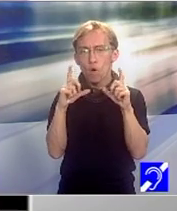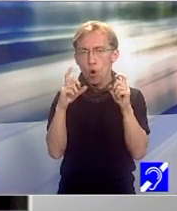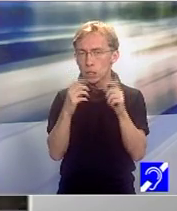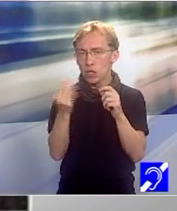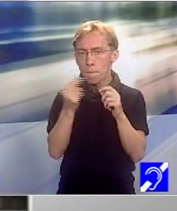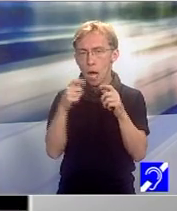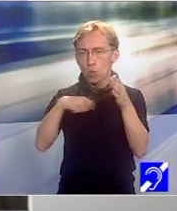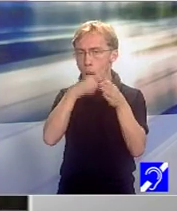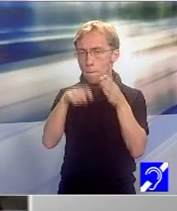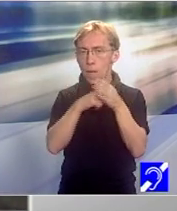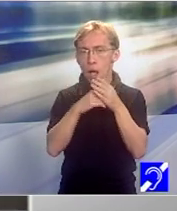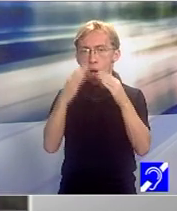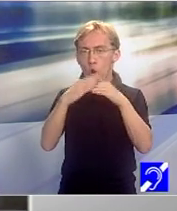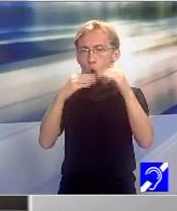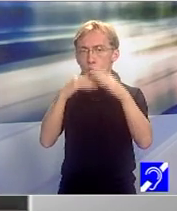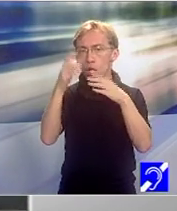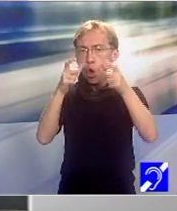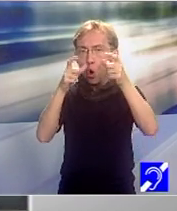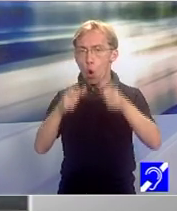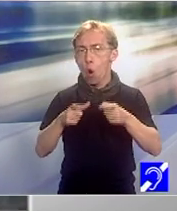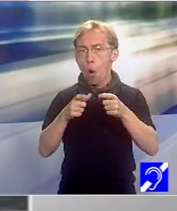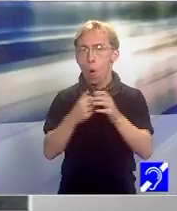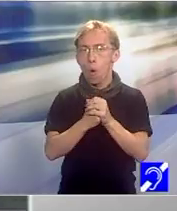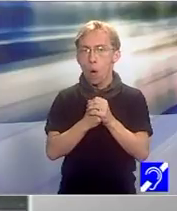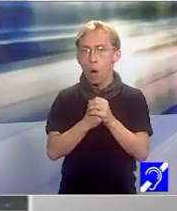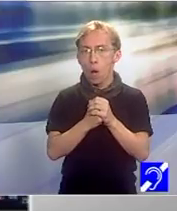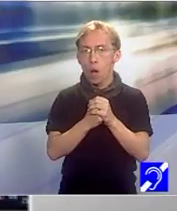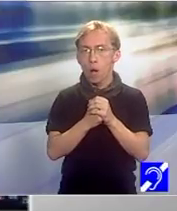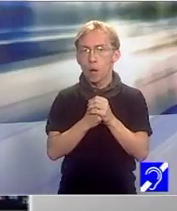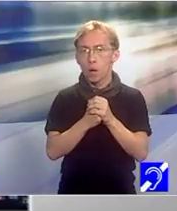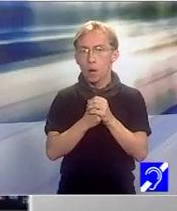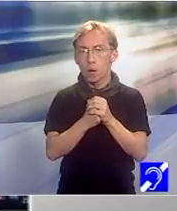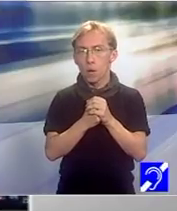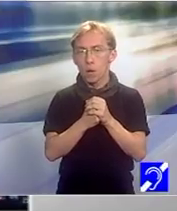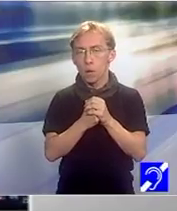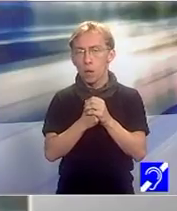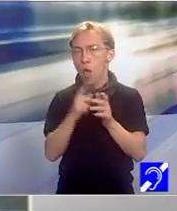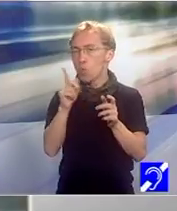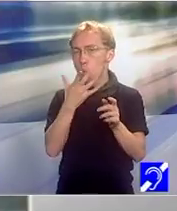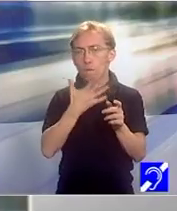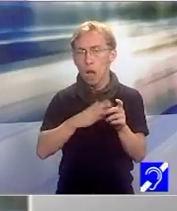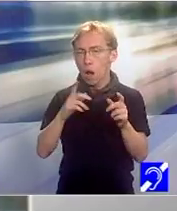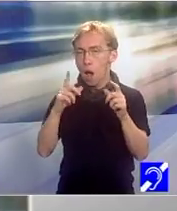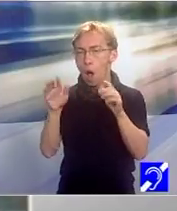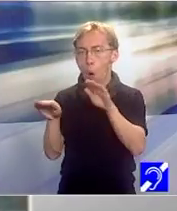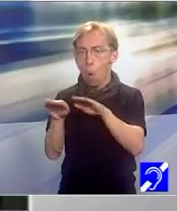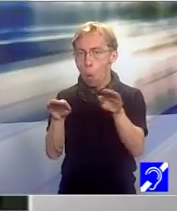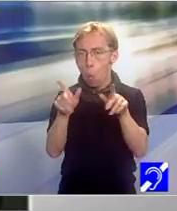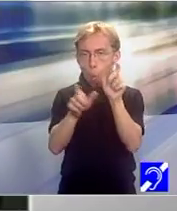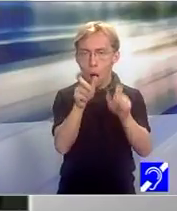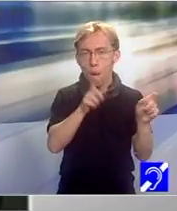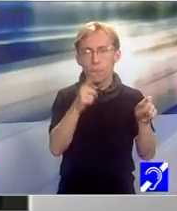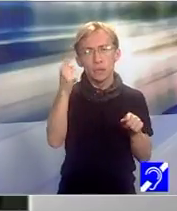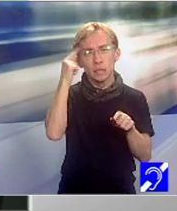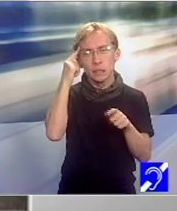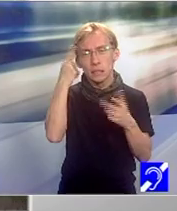El și-a înființat propria companie pentru a gestiona comenzile pe care le primește. Nu vreau ca oamenii să vadă imaginile mele și să se gândească la